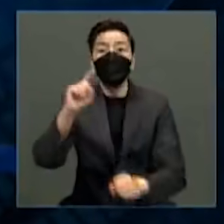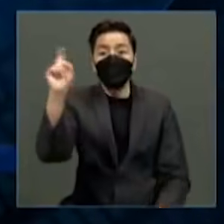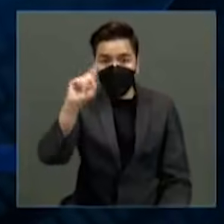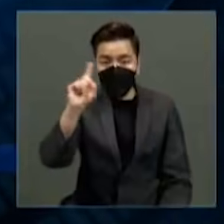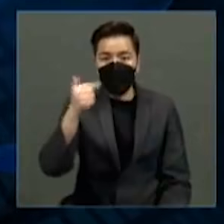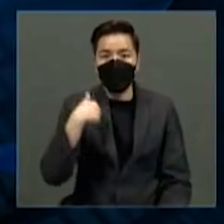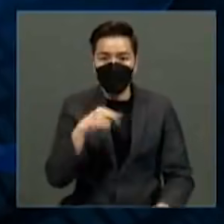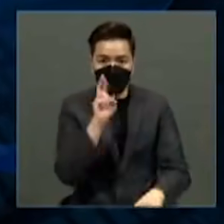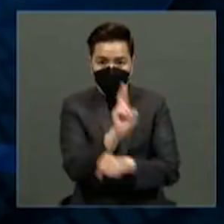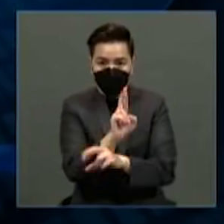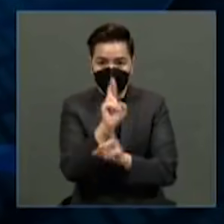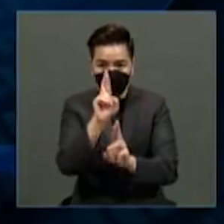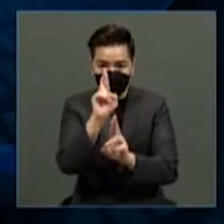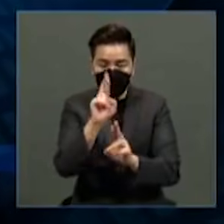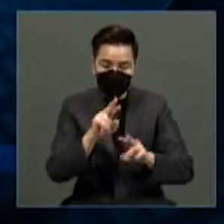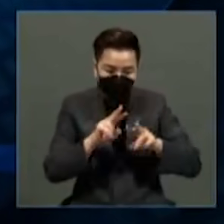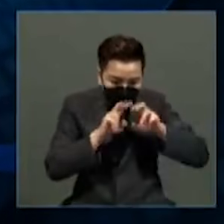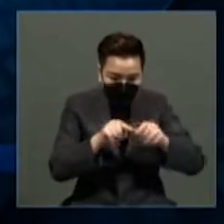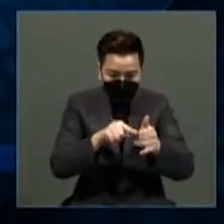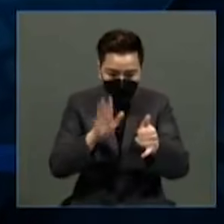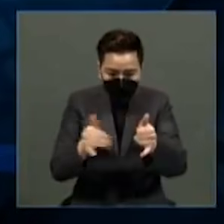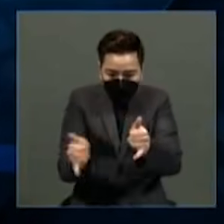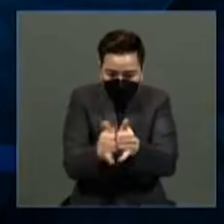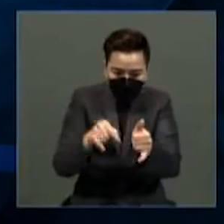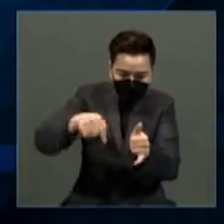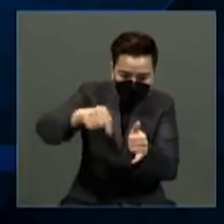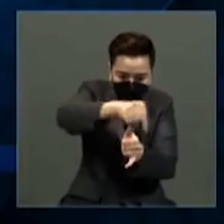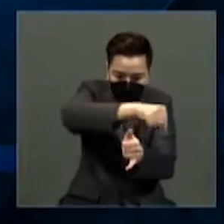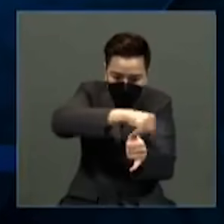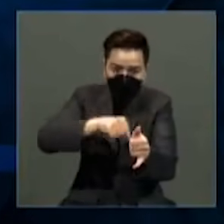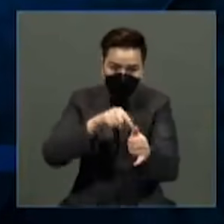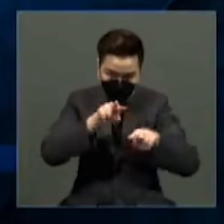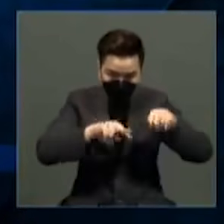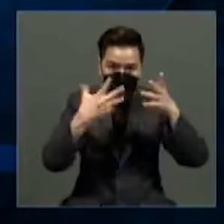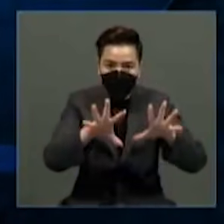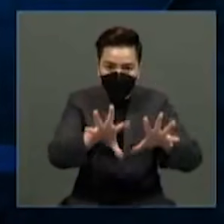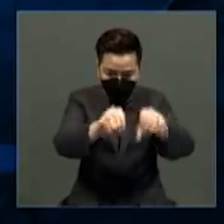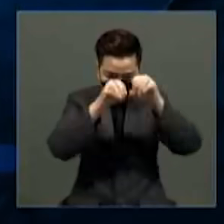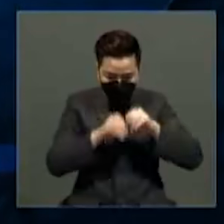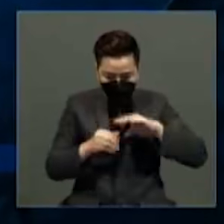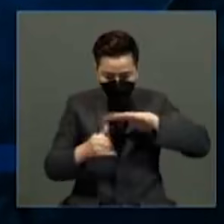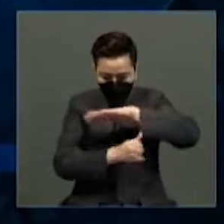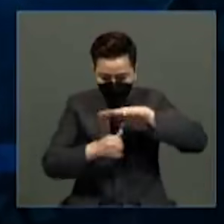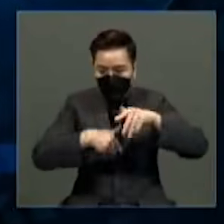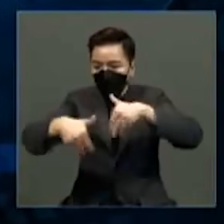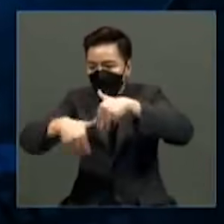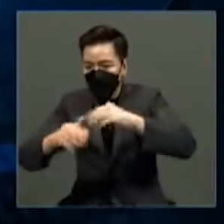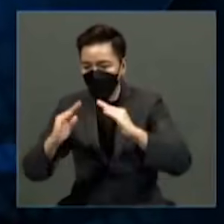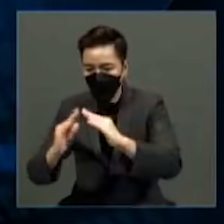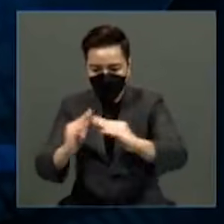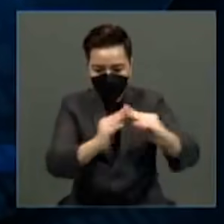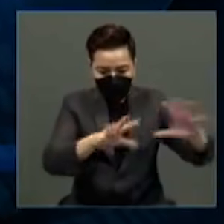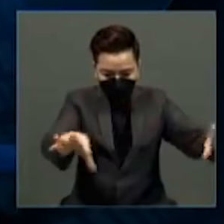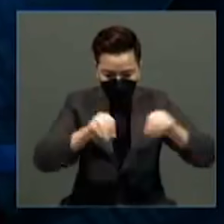าตรการการเฝ้าระวังมีการค้นหาผู้ติดตามผู้สัมผัสในครอบครัวค้นหาเชิงรุกในชุมชนเพื่อสุ่มส่งตรวจสาย